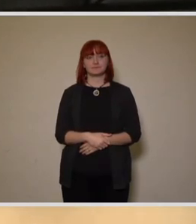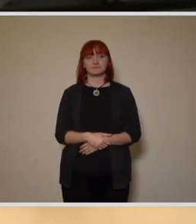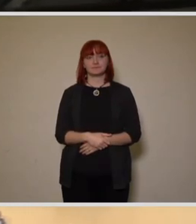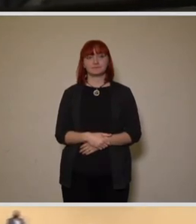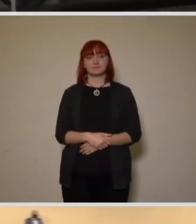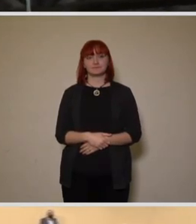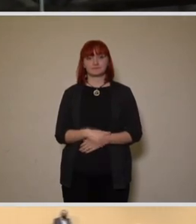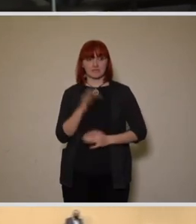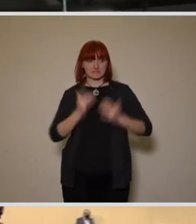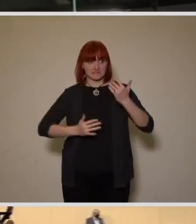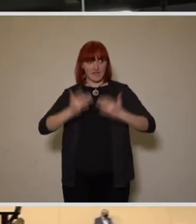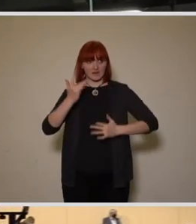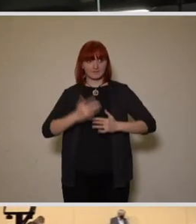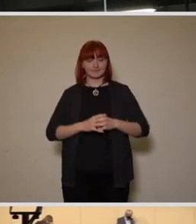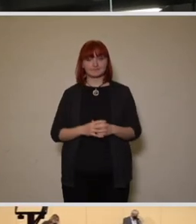Bitte um Zählung.